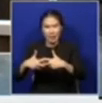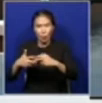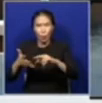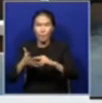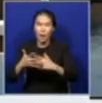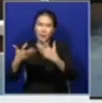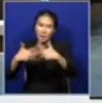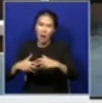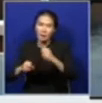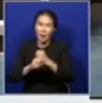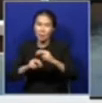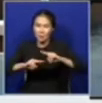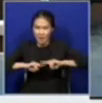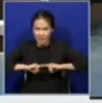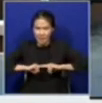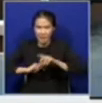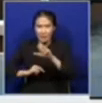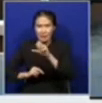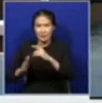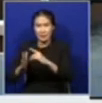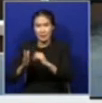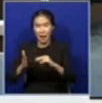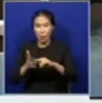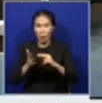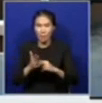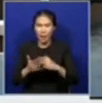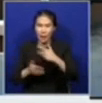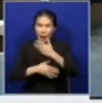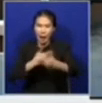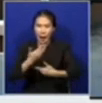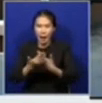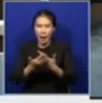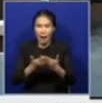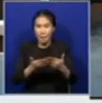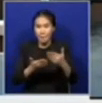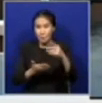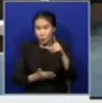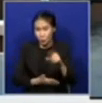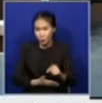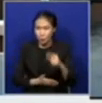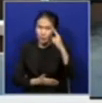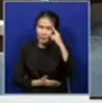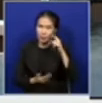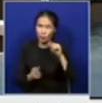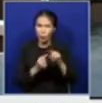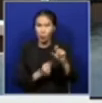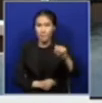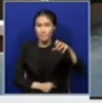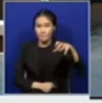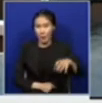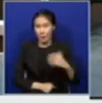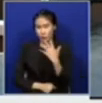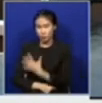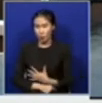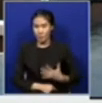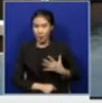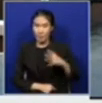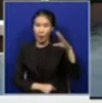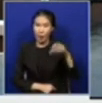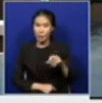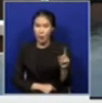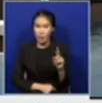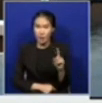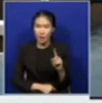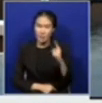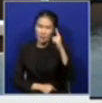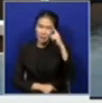ำให้มูลค่าของยามีราคาไม่แพงจนทำให้ระบบหลักประกันสุขภาพสามารถนำมาให้